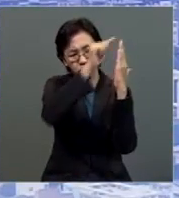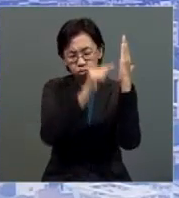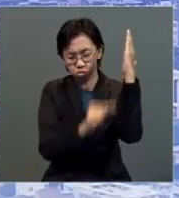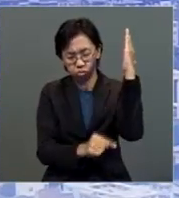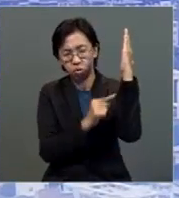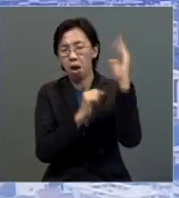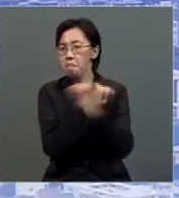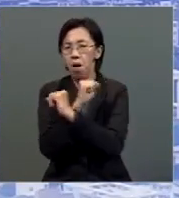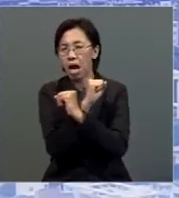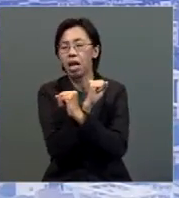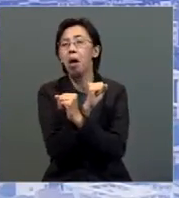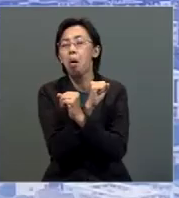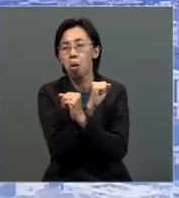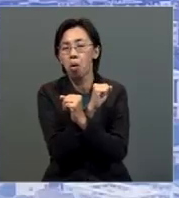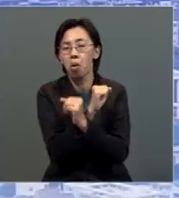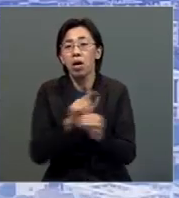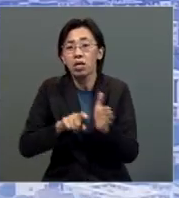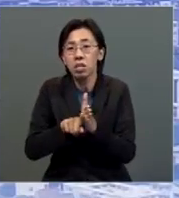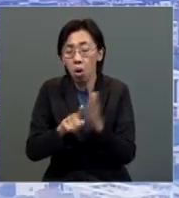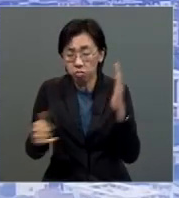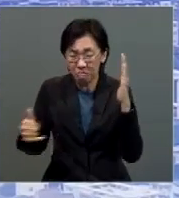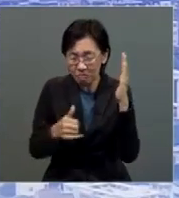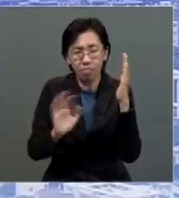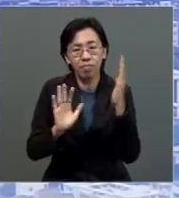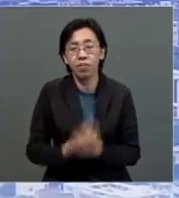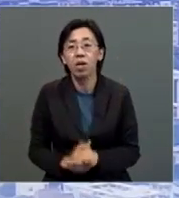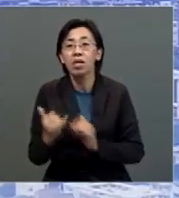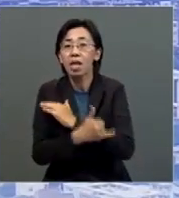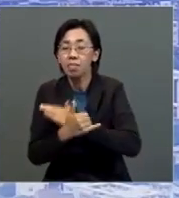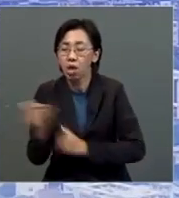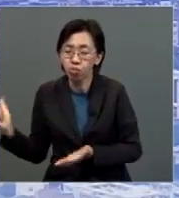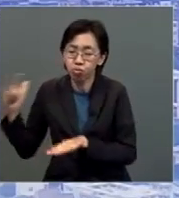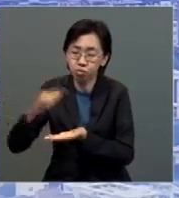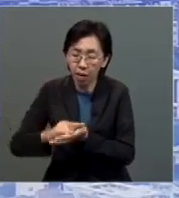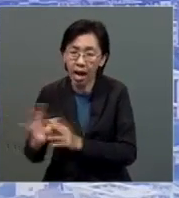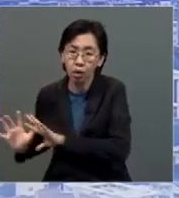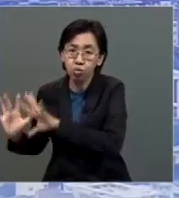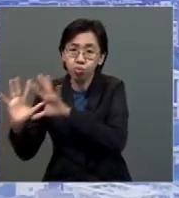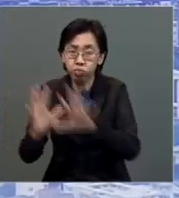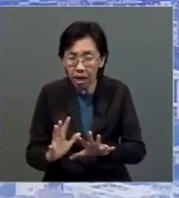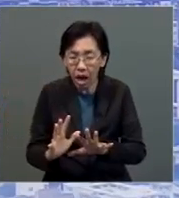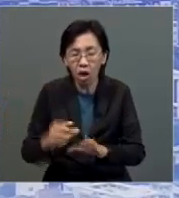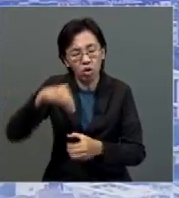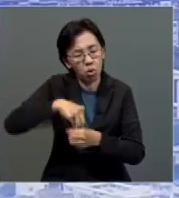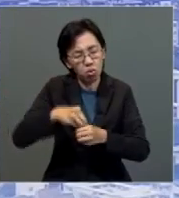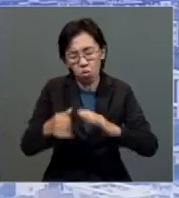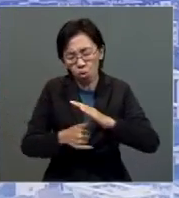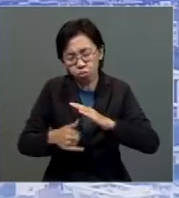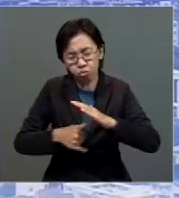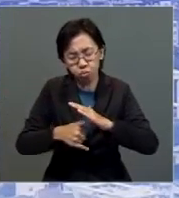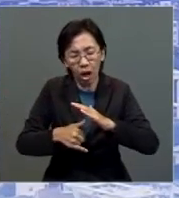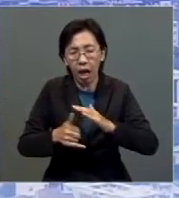ครับจะมีคนที่กลับมาจากต่างประเทศได้รับการกักตัวและดูแลพื้น